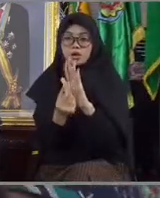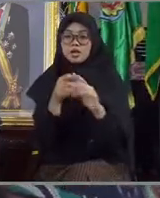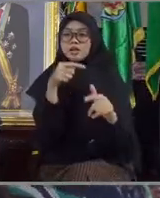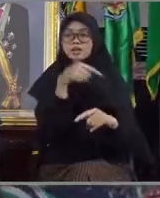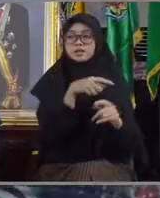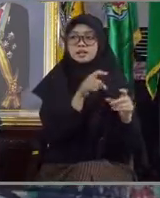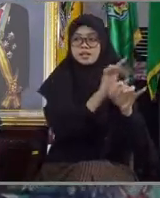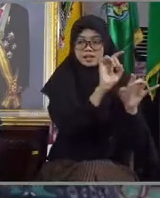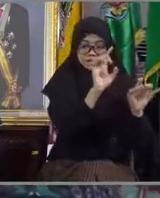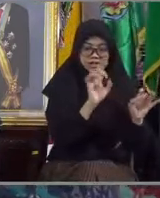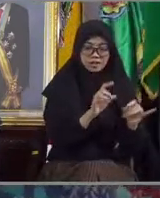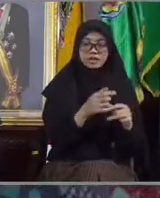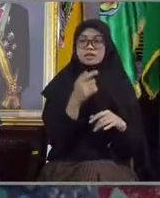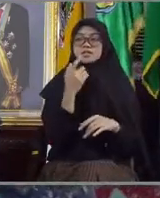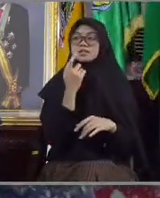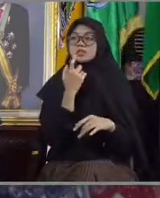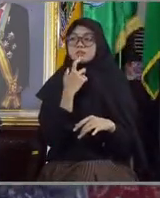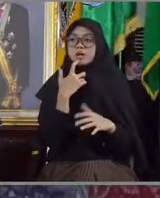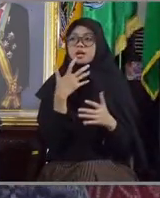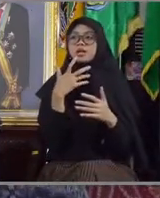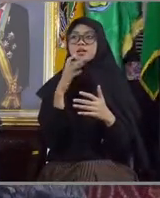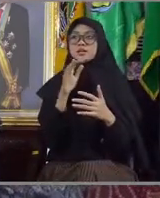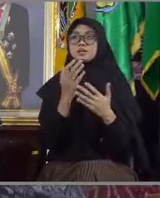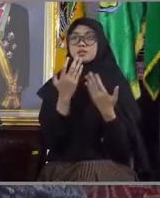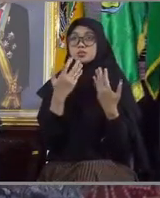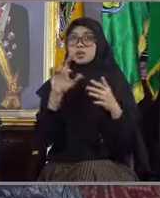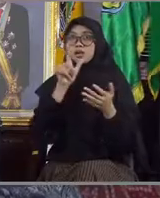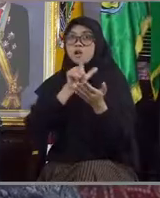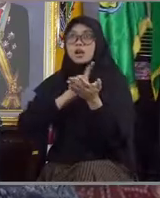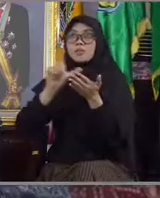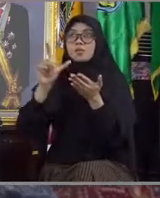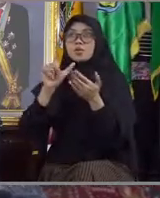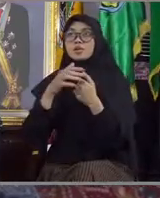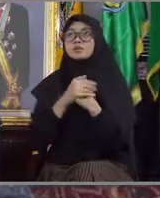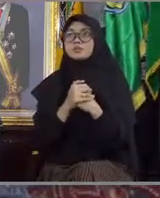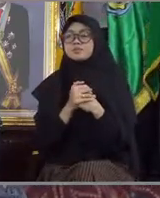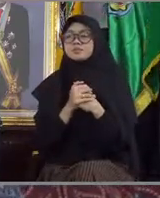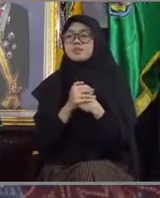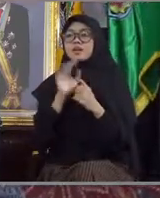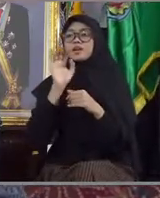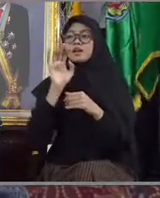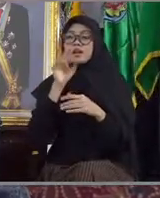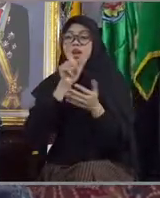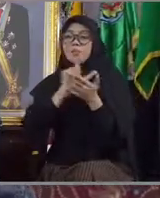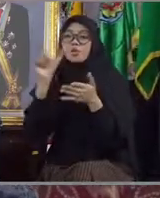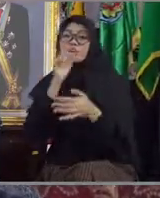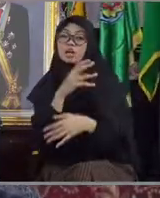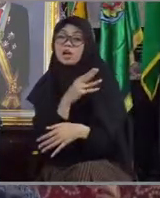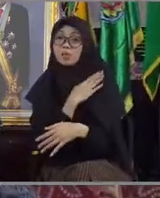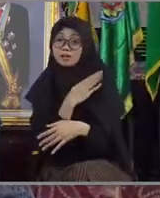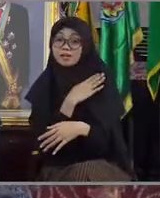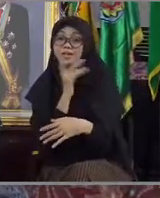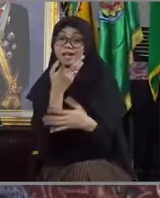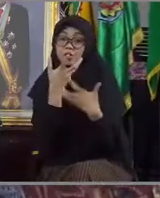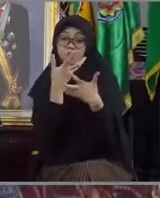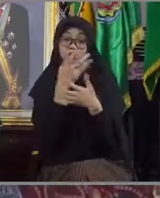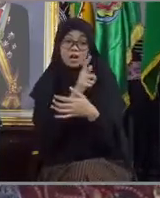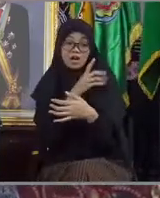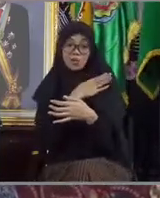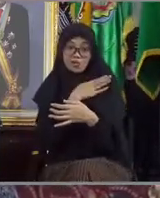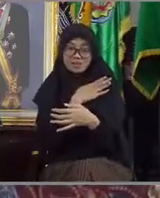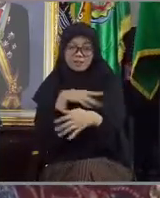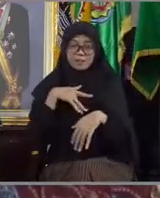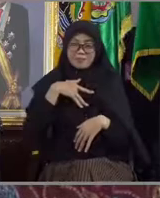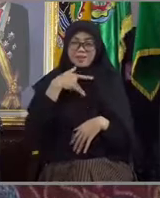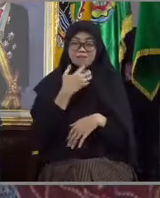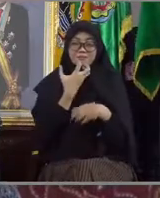pendampingan-pendampingan. Ngerti nggih? Iya, siap Bapak. Terus jenengan sampaikan ke kabupaten. Nanti kabupaten biasanya kalau berat atau tidak mampu akan